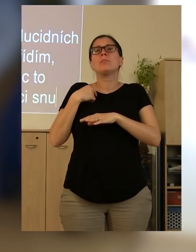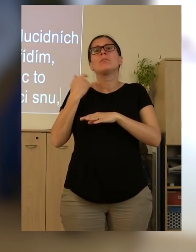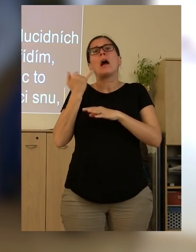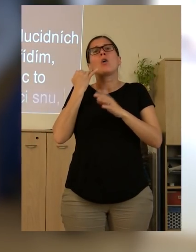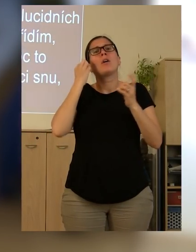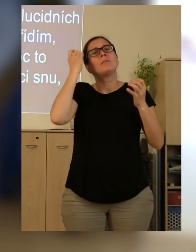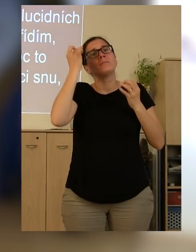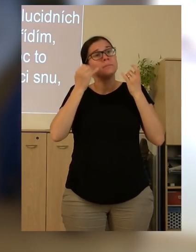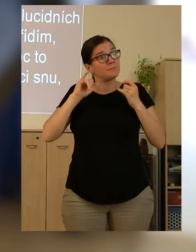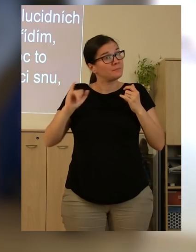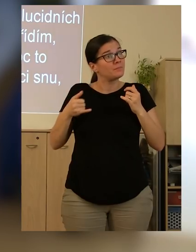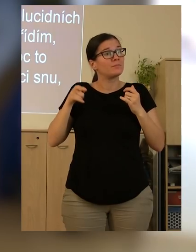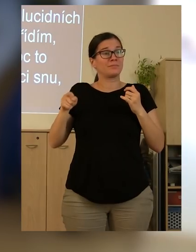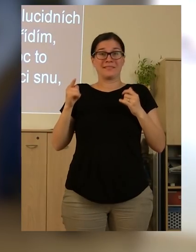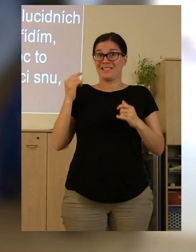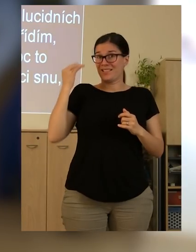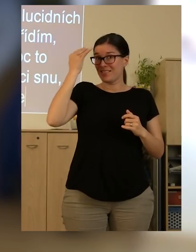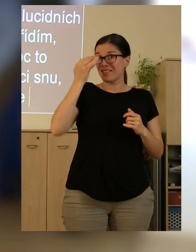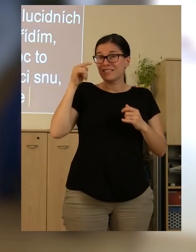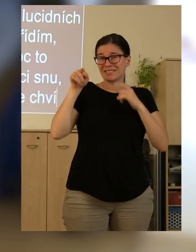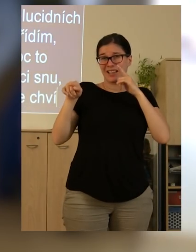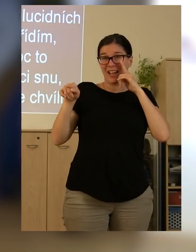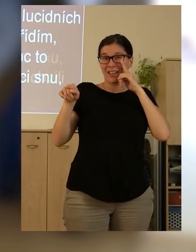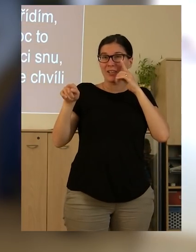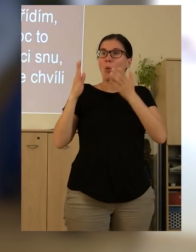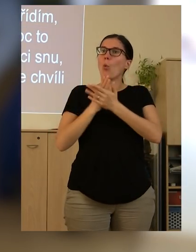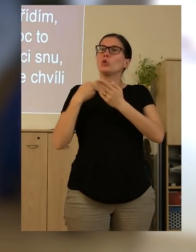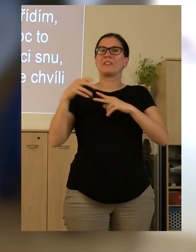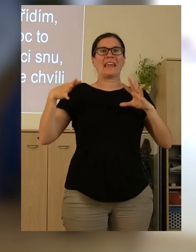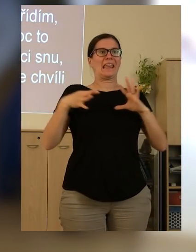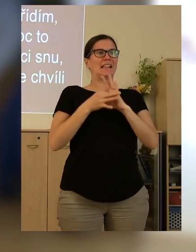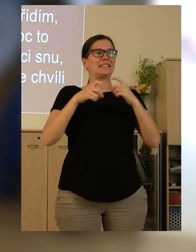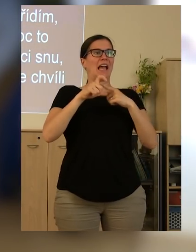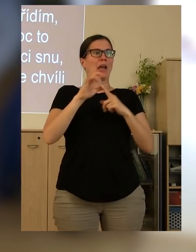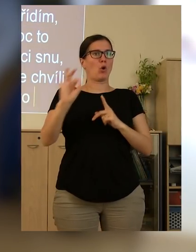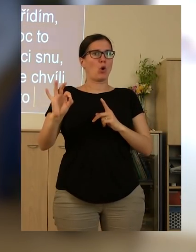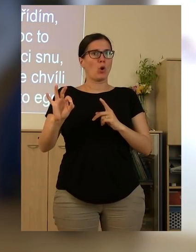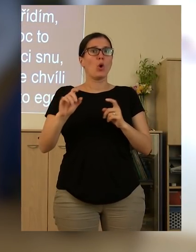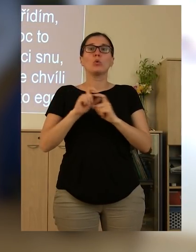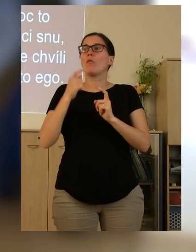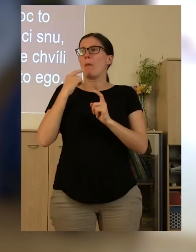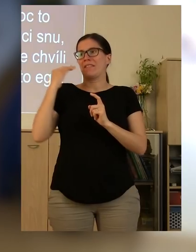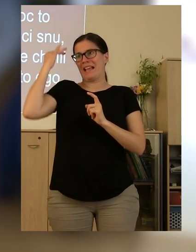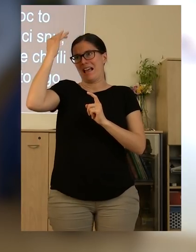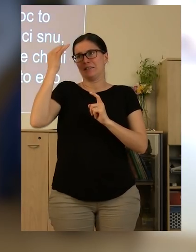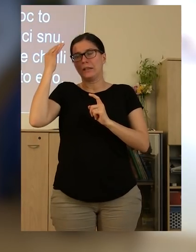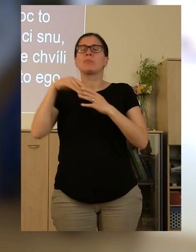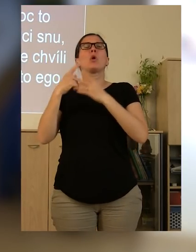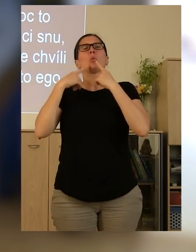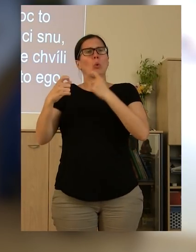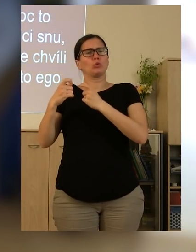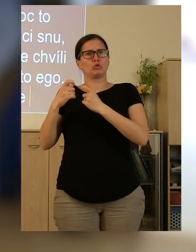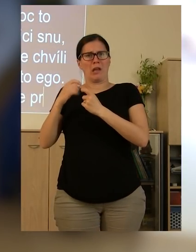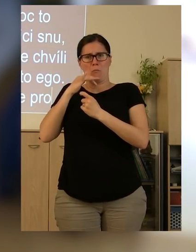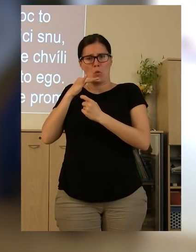myšlenkou, jestli v tuhle chvíli tam nemůže třeba promluvat to ego, protože jste říkal, že jo, že sen promluvá, když, nebo duše promluvá, když